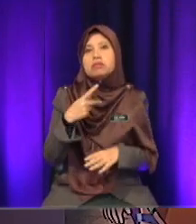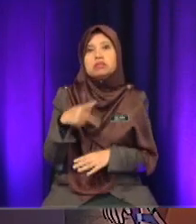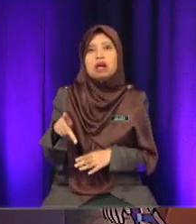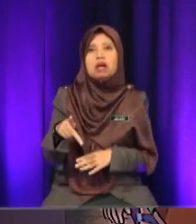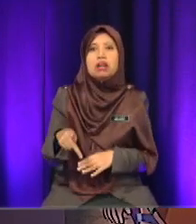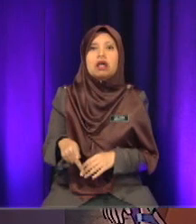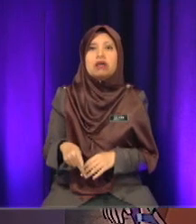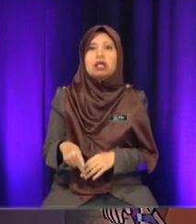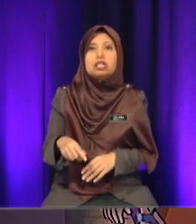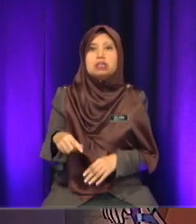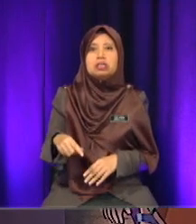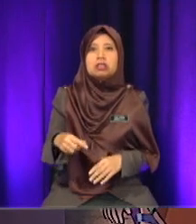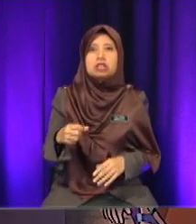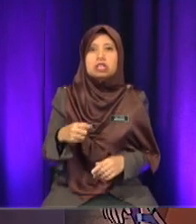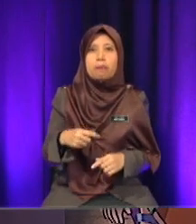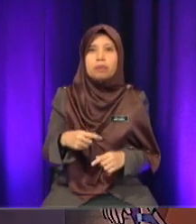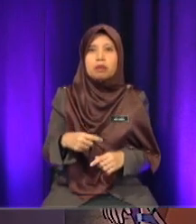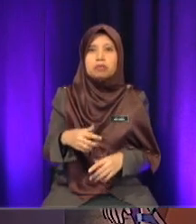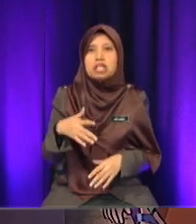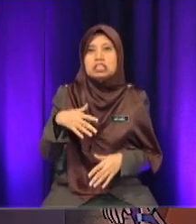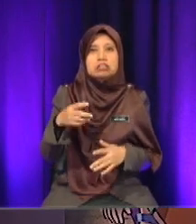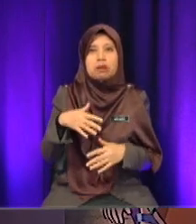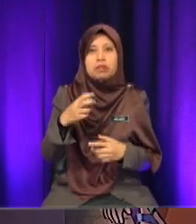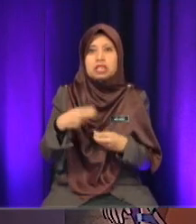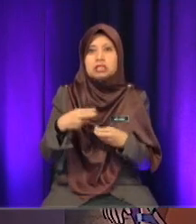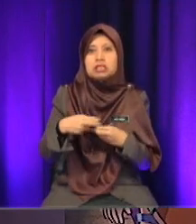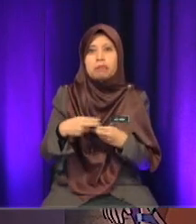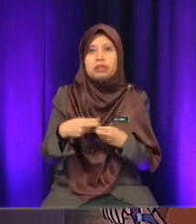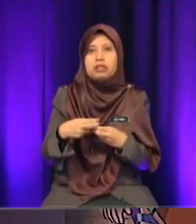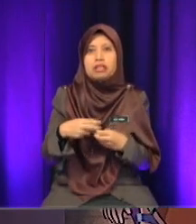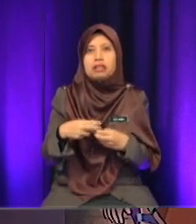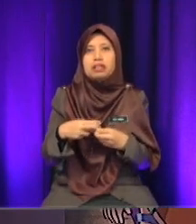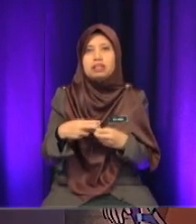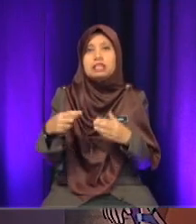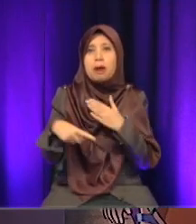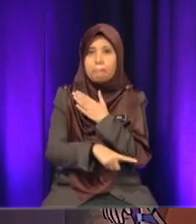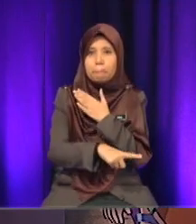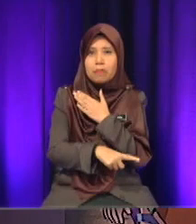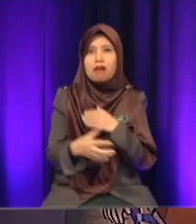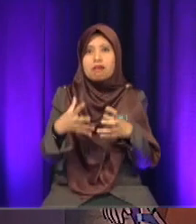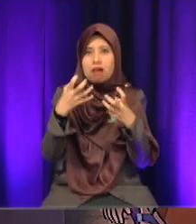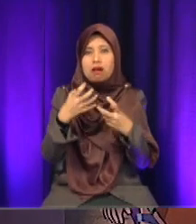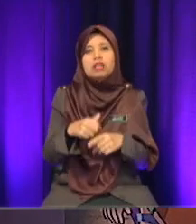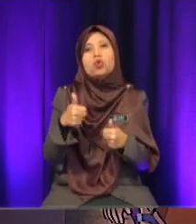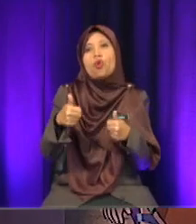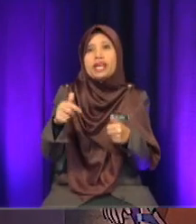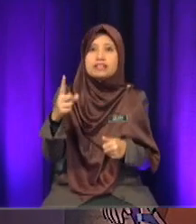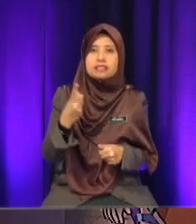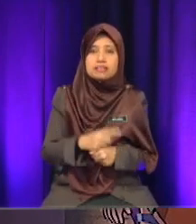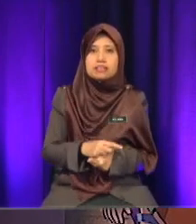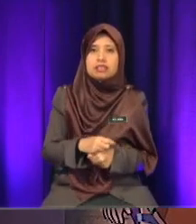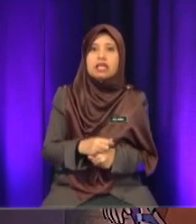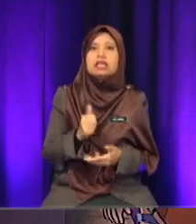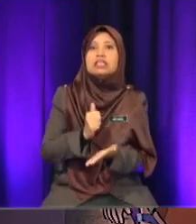dendam walaupun mau di dalam kesusahan Walaupun dia telah diuji oleh Molly Tetapi dia tetap datang membantu